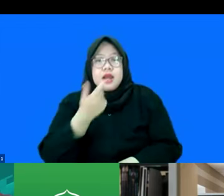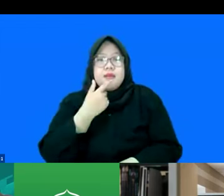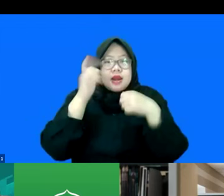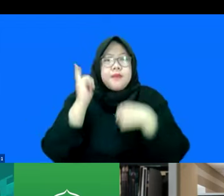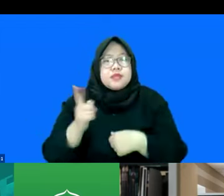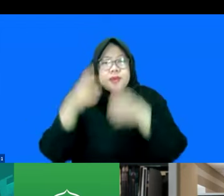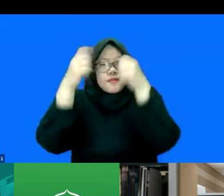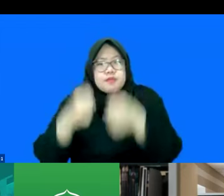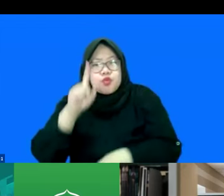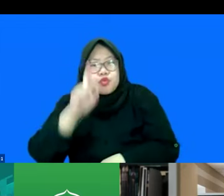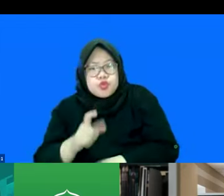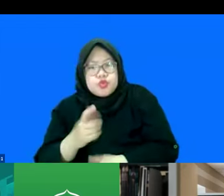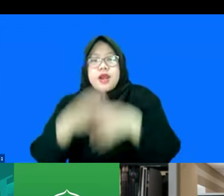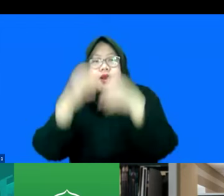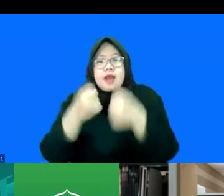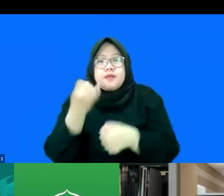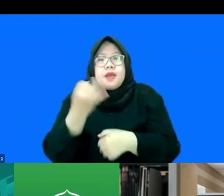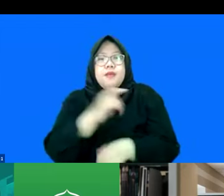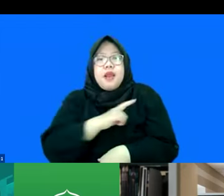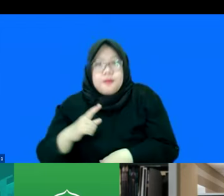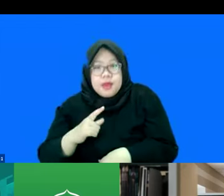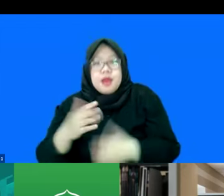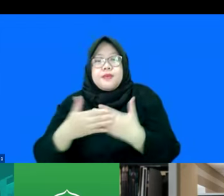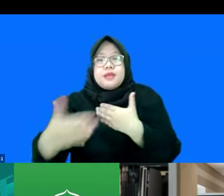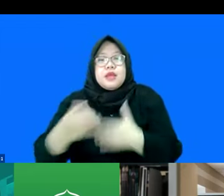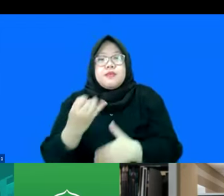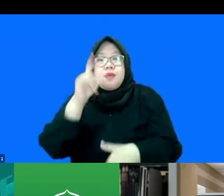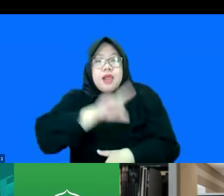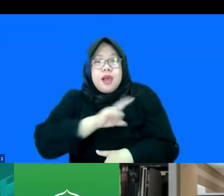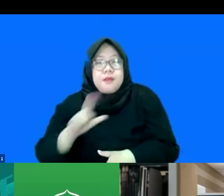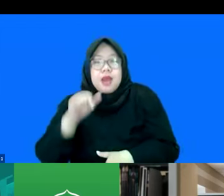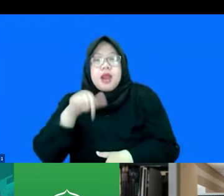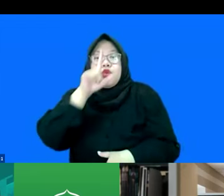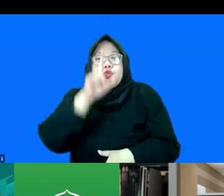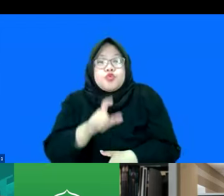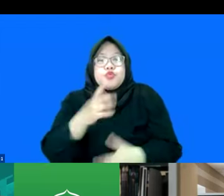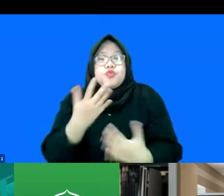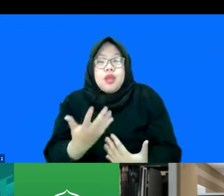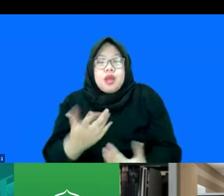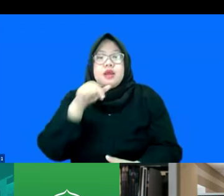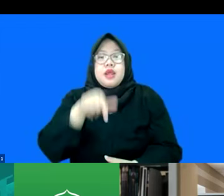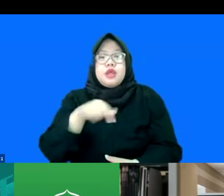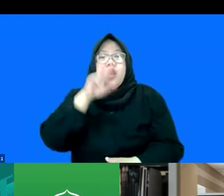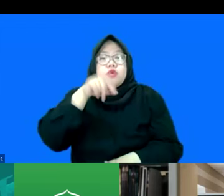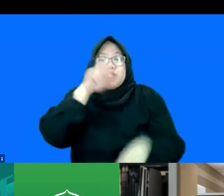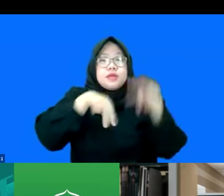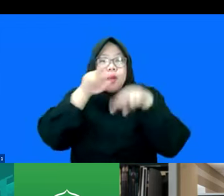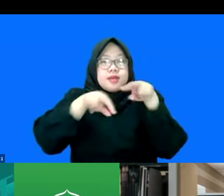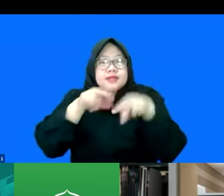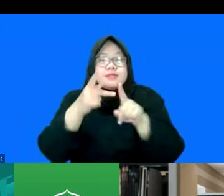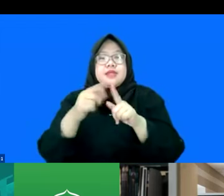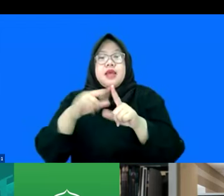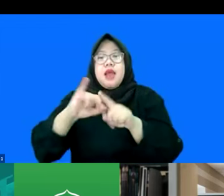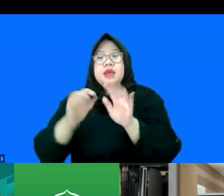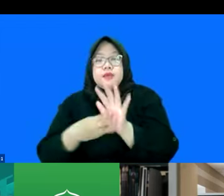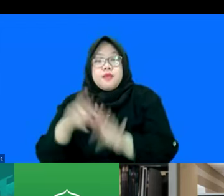lama, perpanjangan penahannya diperlukan berapa lama, itu semua dalam apa ya dalam pengawasan hakim gitu. Itu apa kerja-kerja yang ditawarkan walaupun